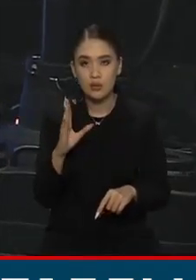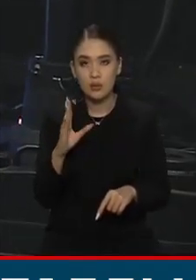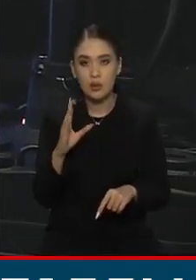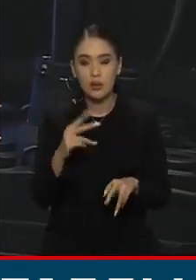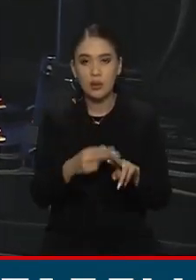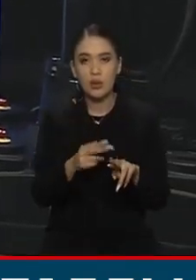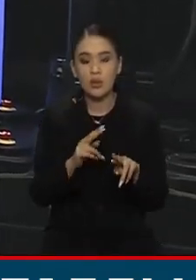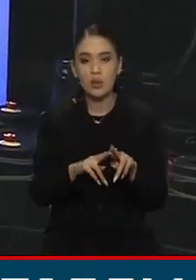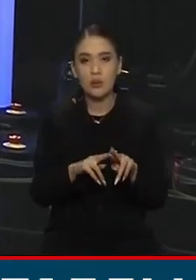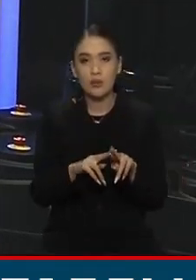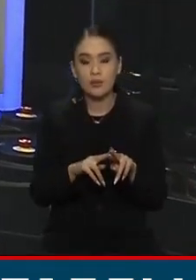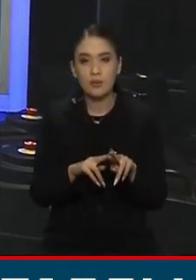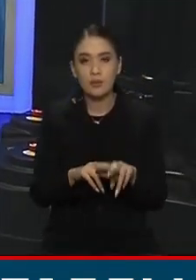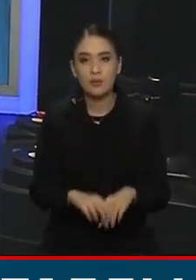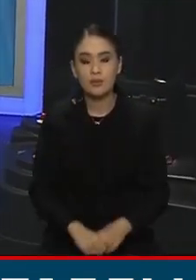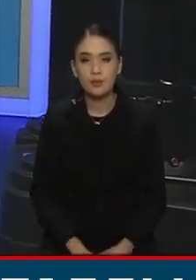бірінші резервтің